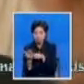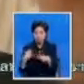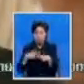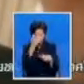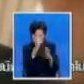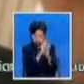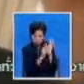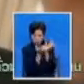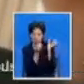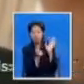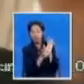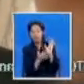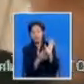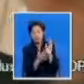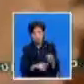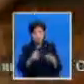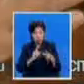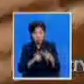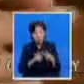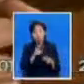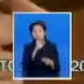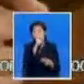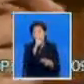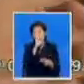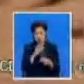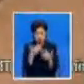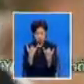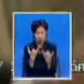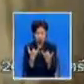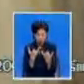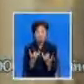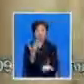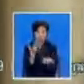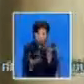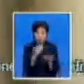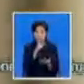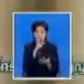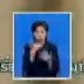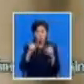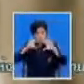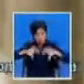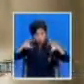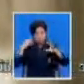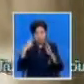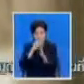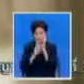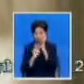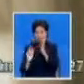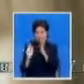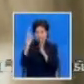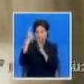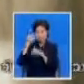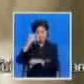ถึงมีกฎหมายสมมุตินะฮะสมมุติวันนี้เนี่ยรัฐบาลออกกฎหมายมีการประกาศเลยว่ากิจการดังต่อไป